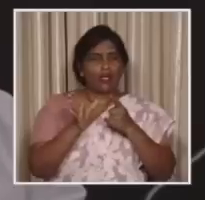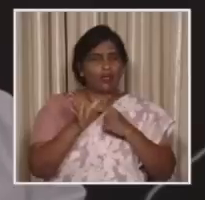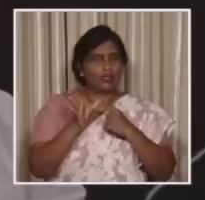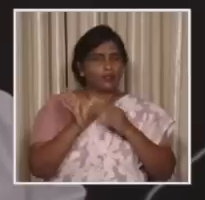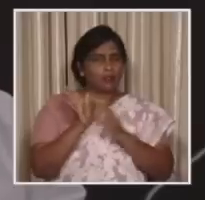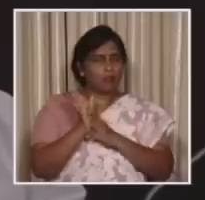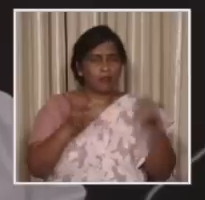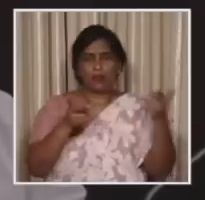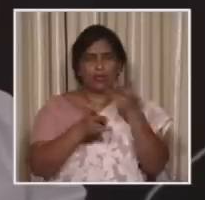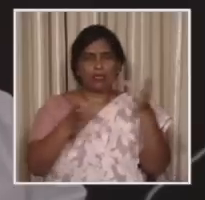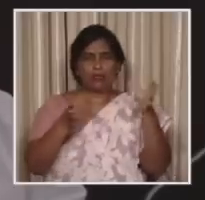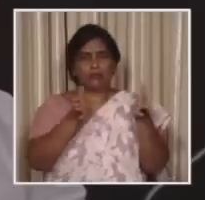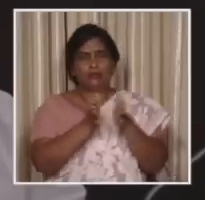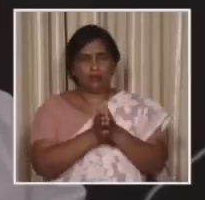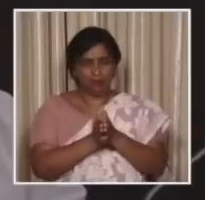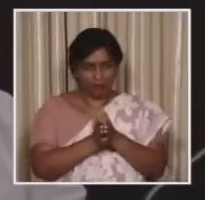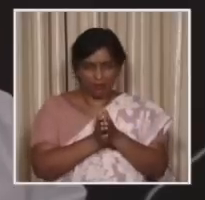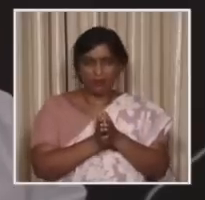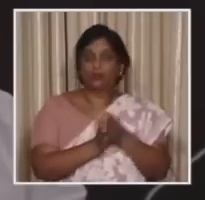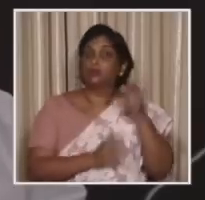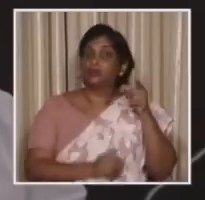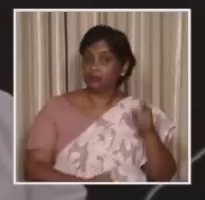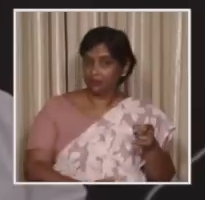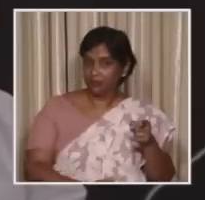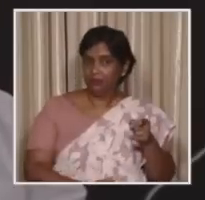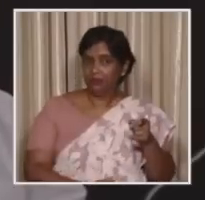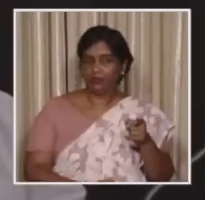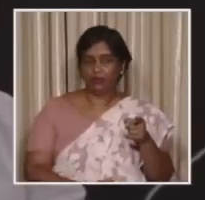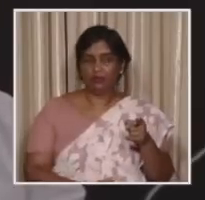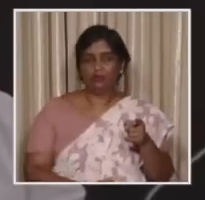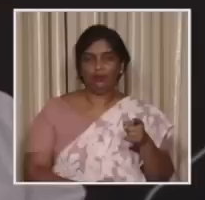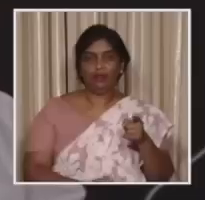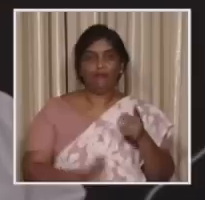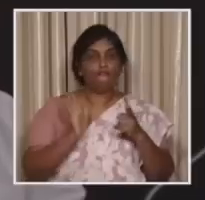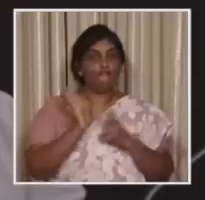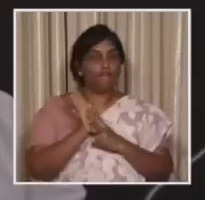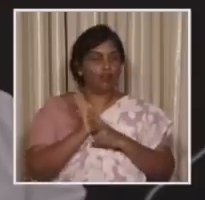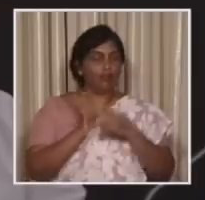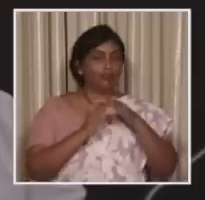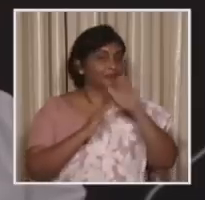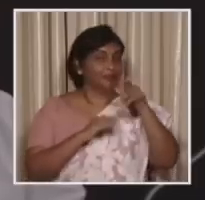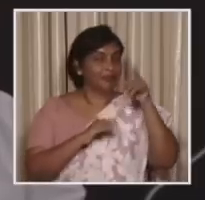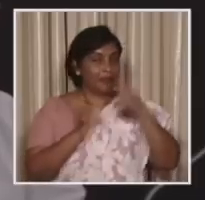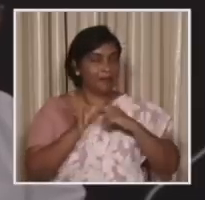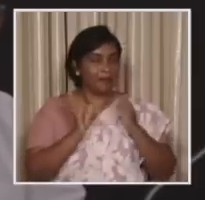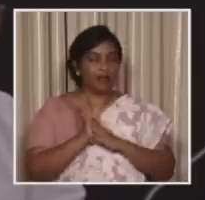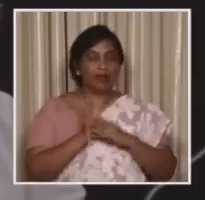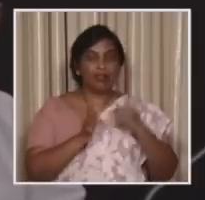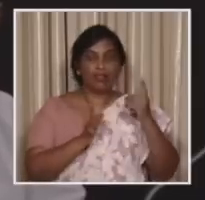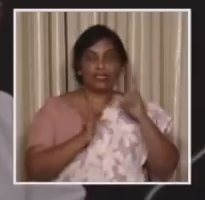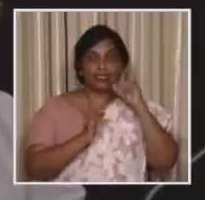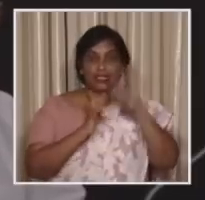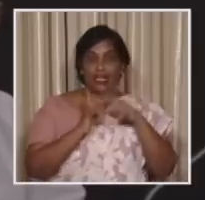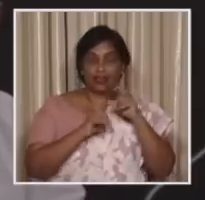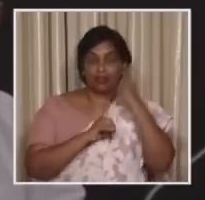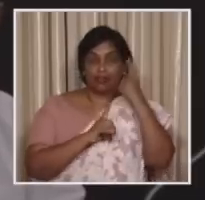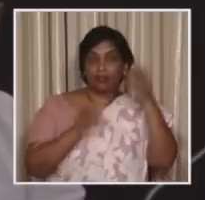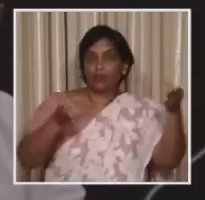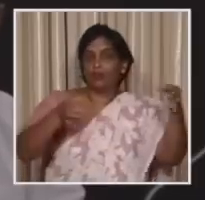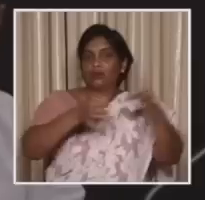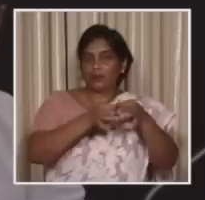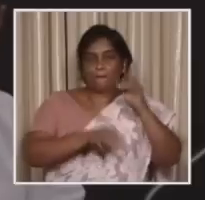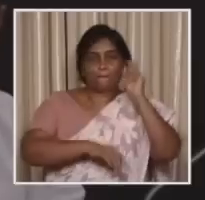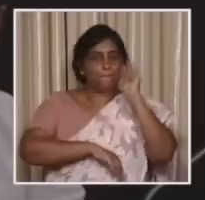widiyata sambandha vela etakota meya e kattiyawa wanata villuwedi salayata sambandha kala me wade salasum